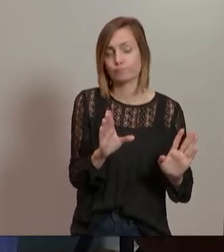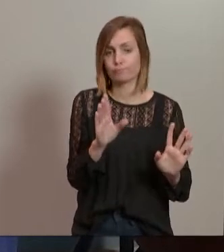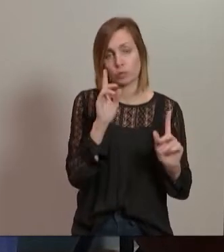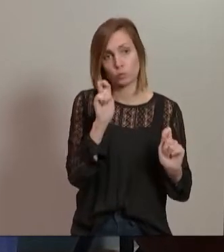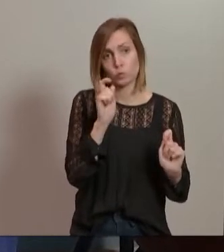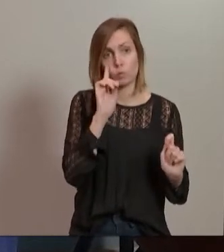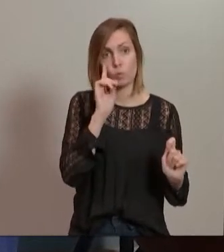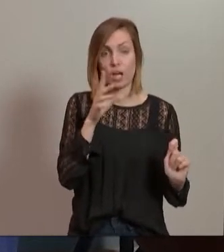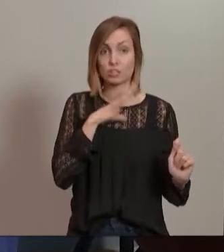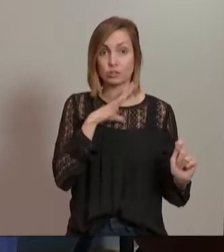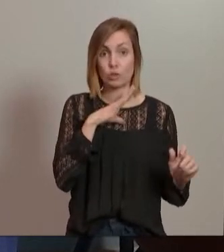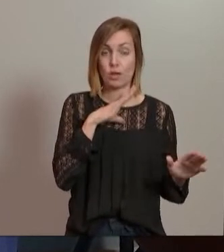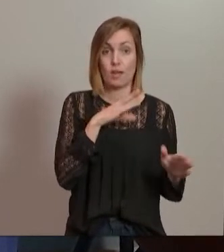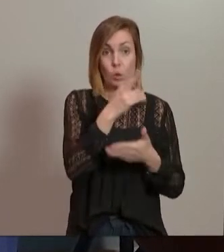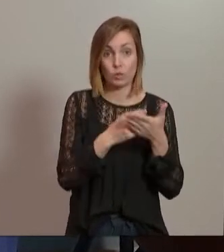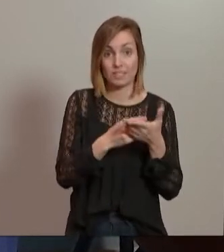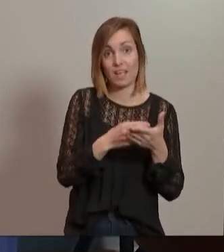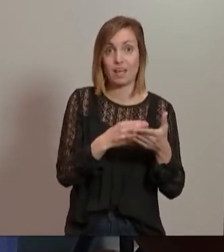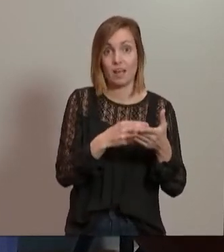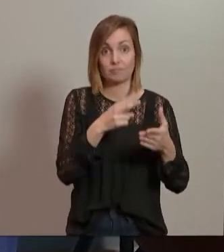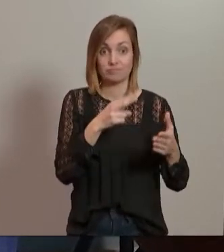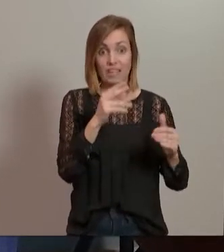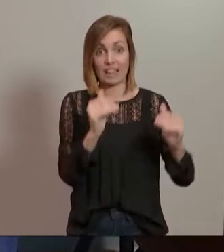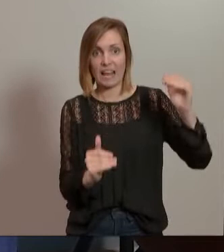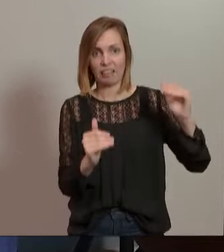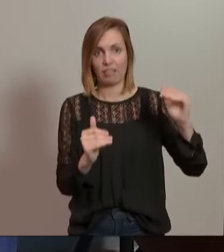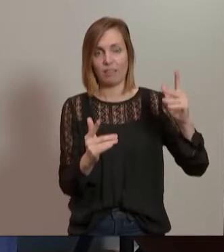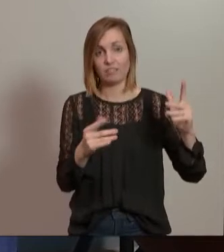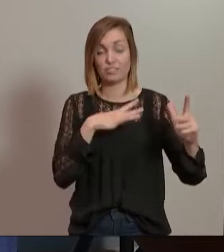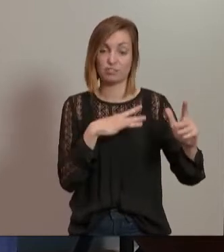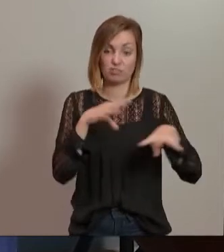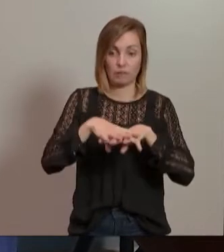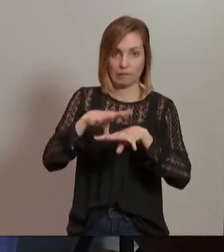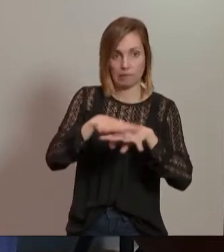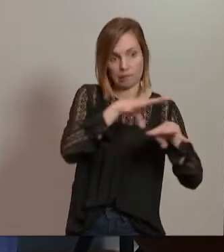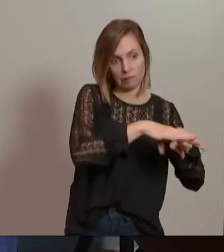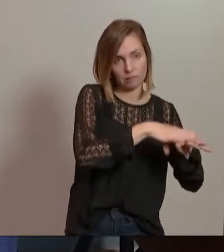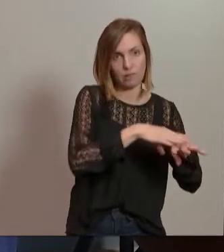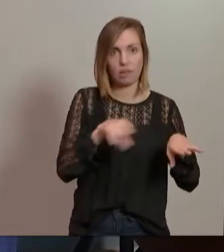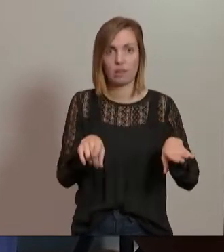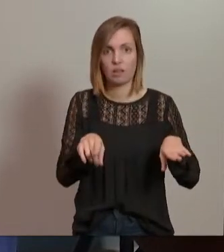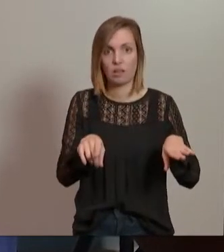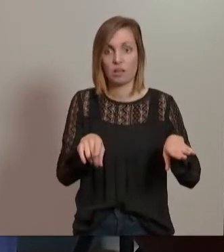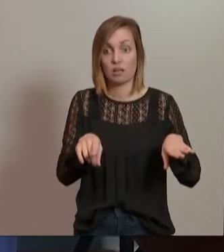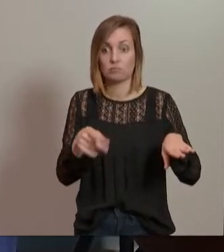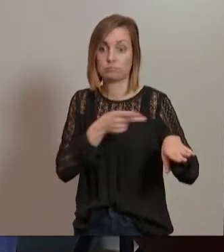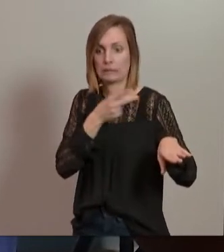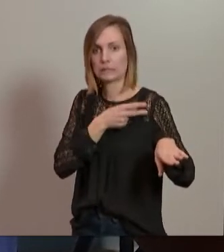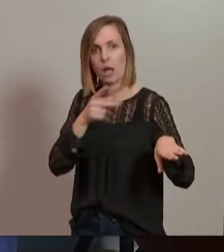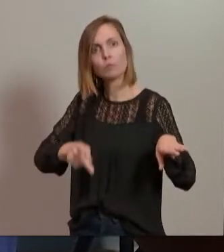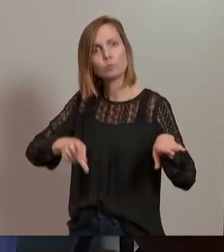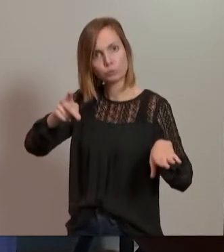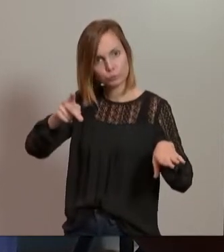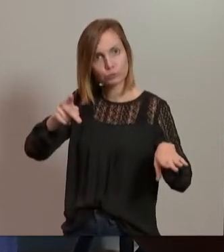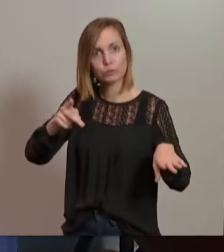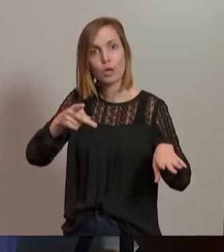matière d'aménagement du territoire sur la ville de Rosé, et que si certains quartiers sont peut-être un peu mieux dotés, et je ne dirais pas